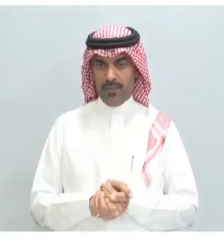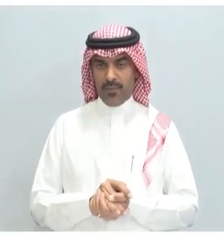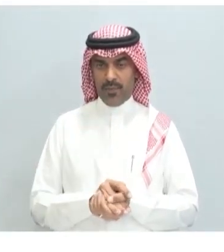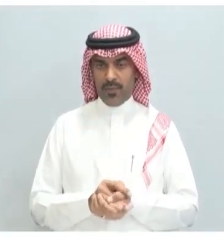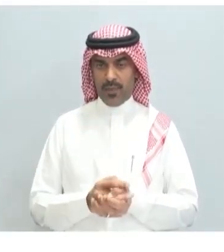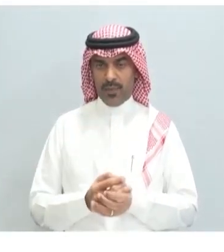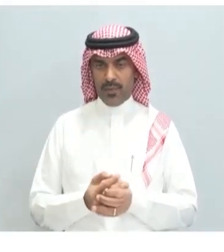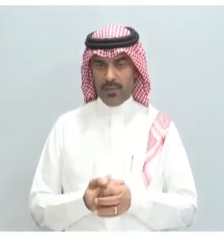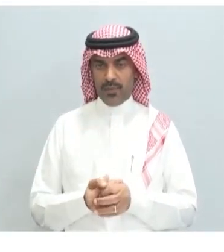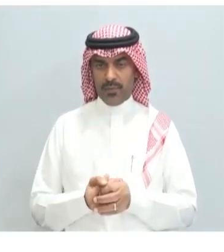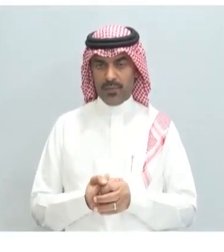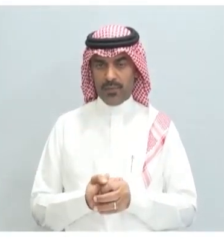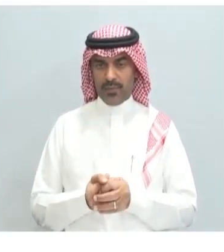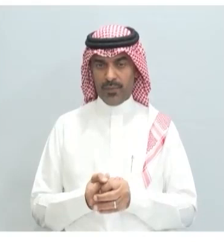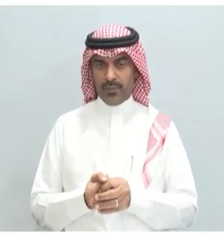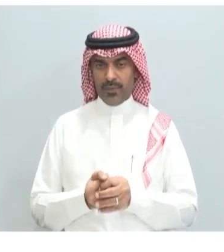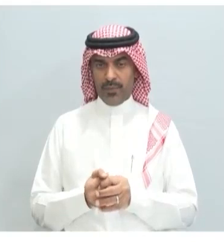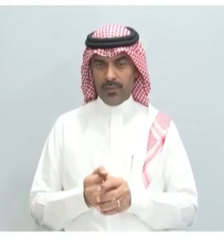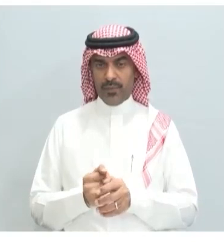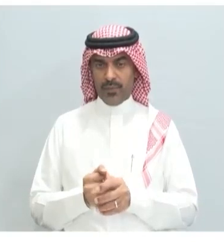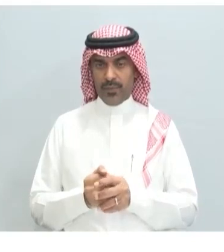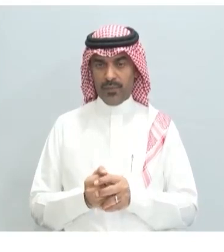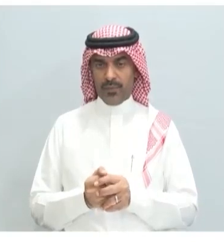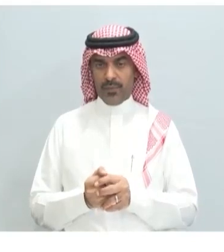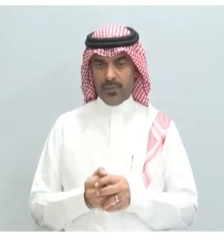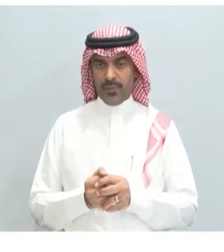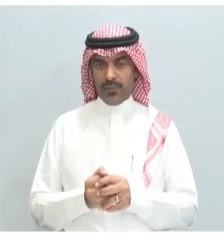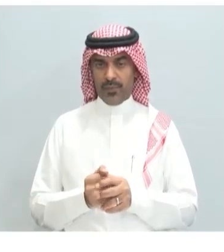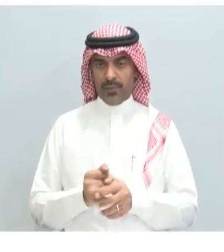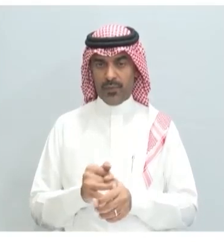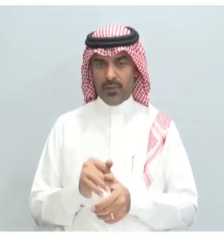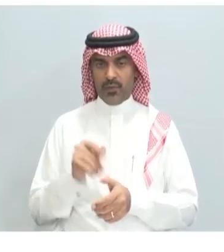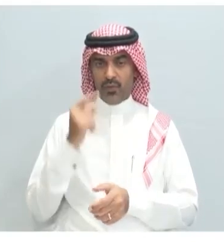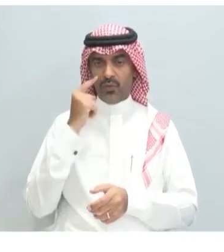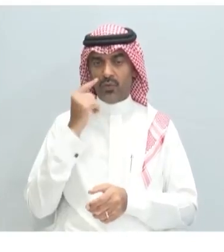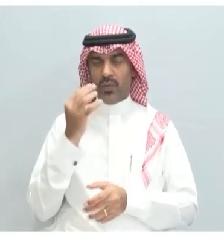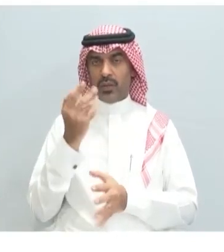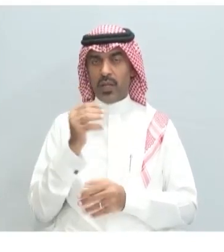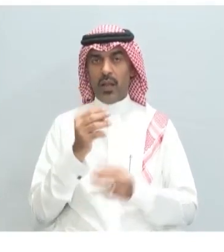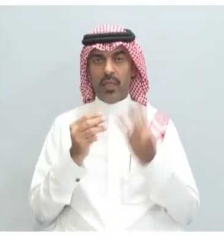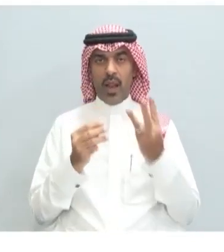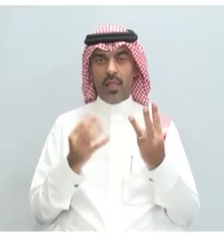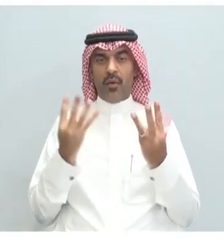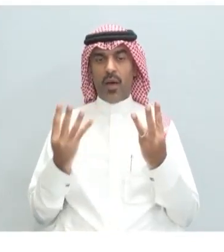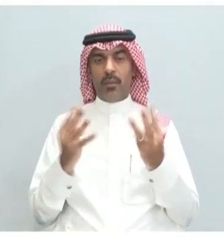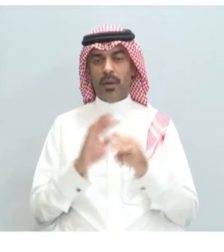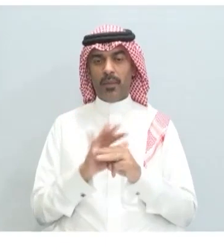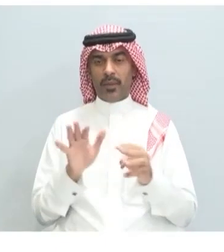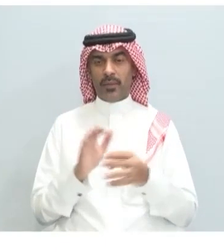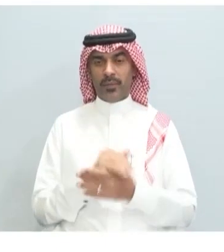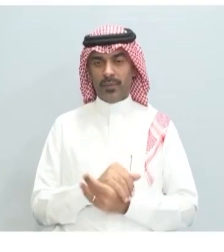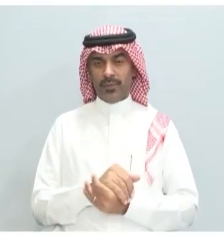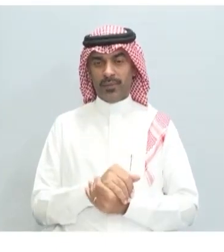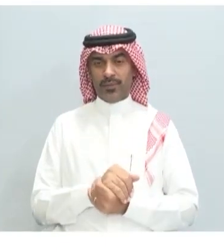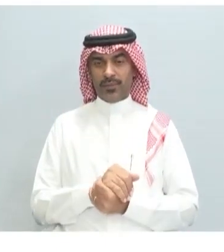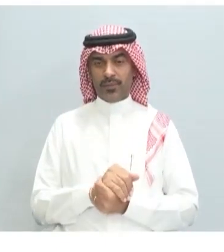انه يوجد ناتجان يحققان الثلاثه والاربعه اللي هم الثلاثه والاربعه يعني ما في غيرهم فبالتالي لما اقوللك